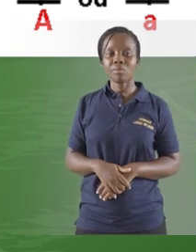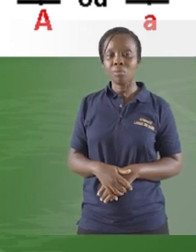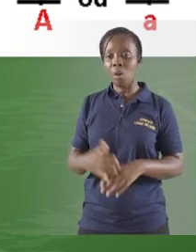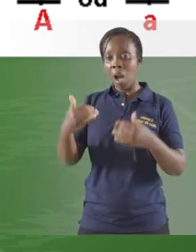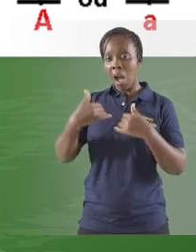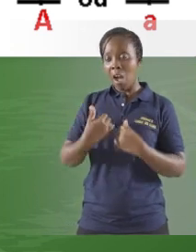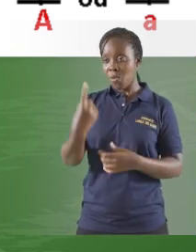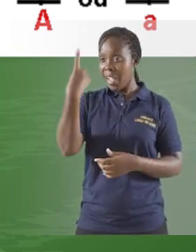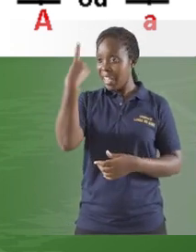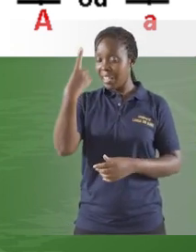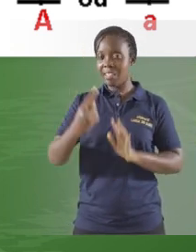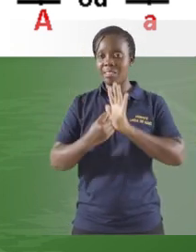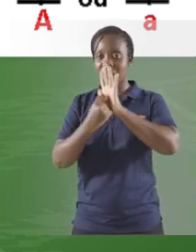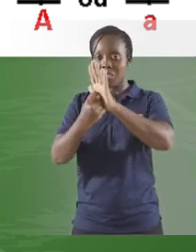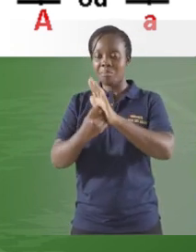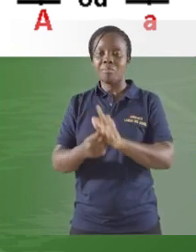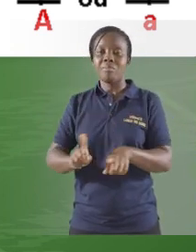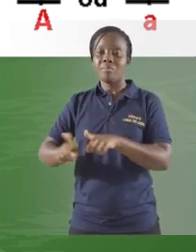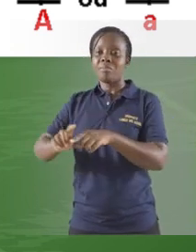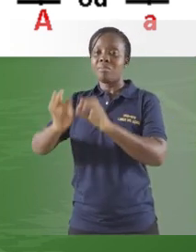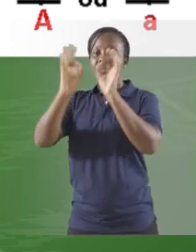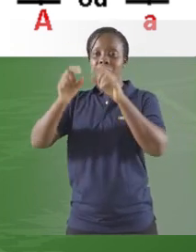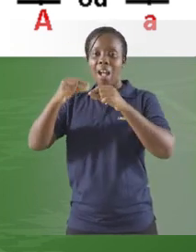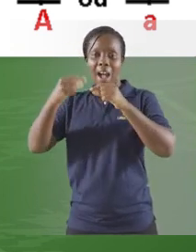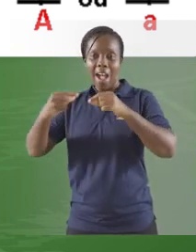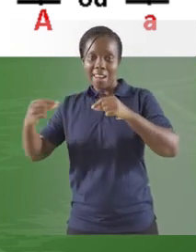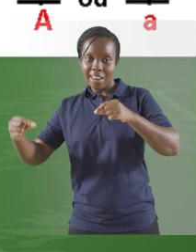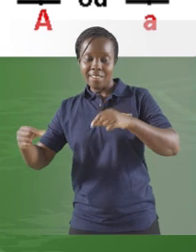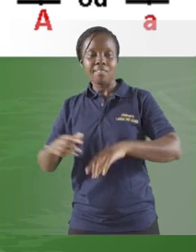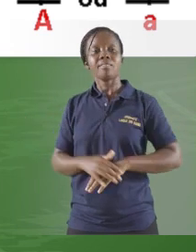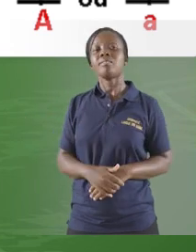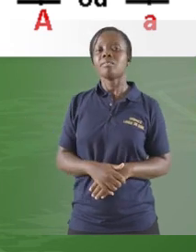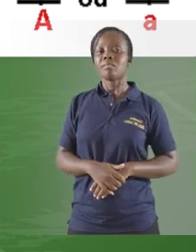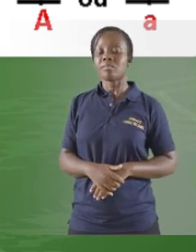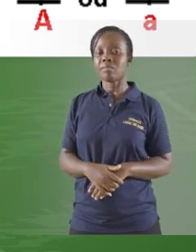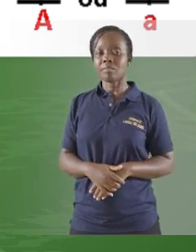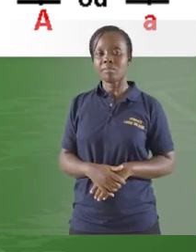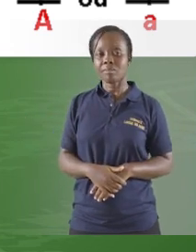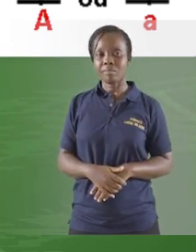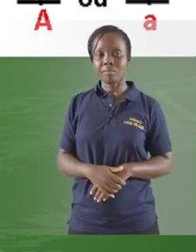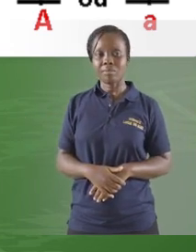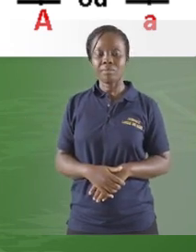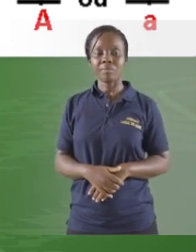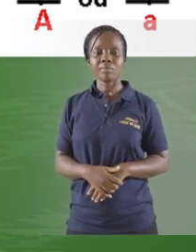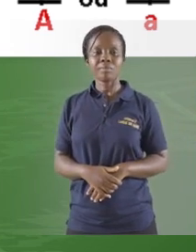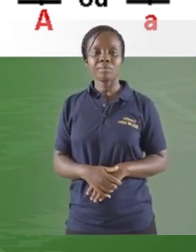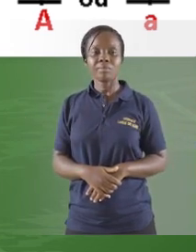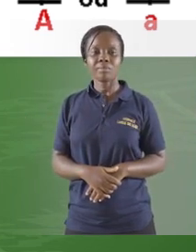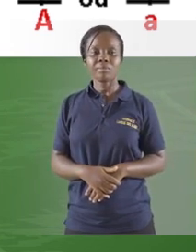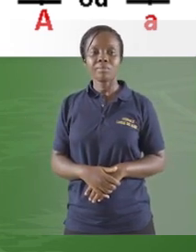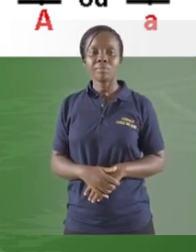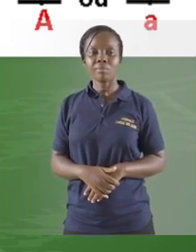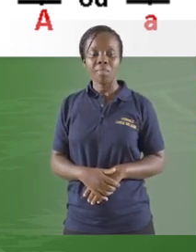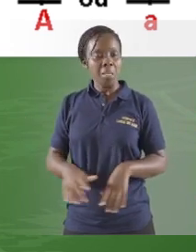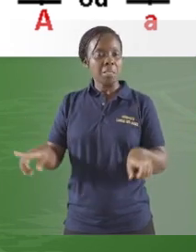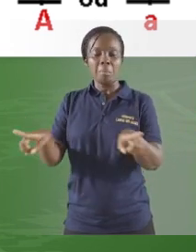petit a, petit a. Ici, l'individu est donc homozygote récessif. Il en est